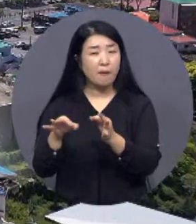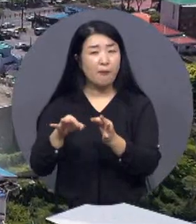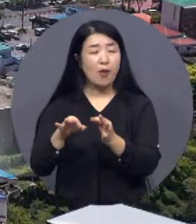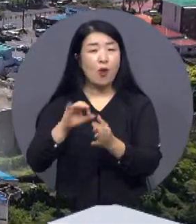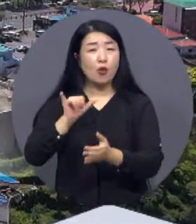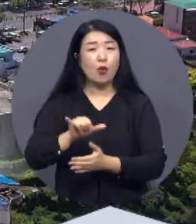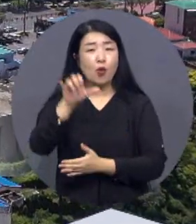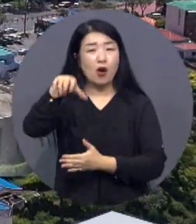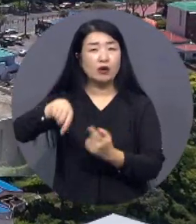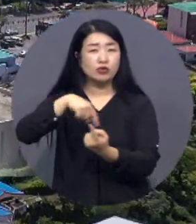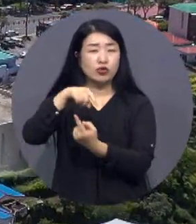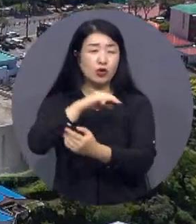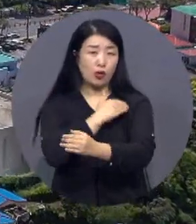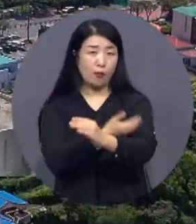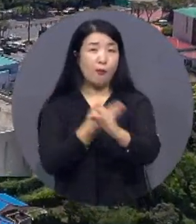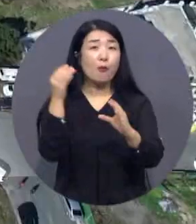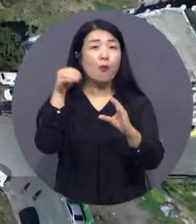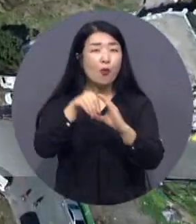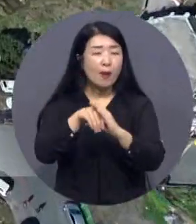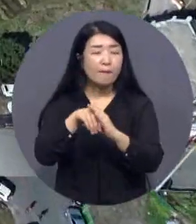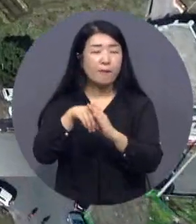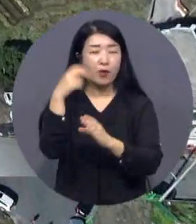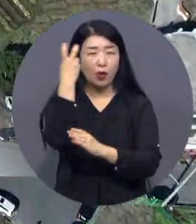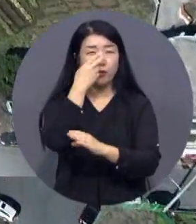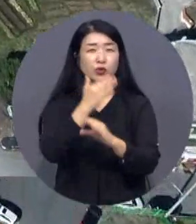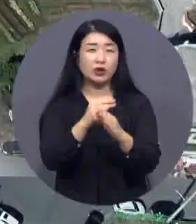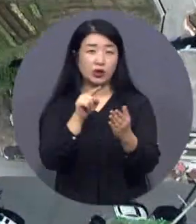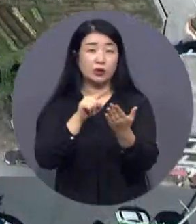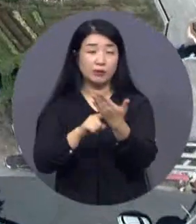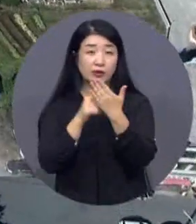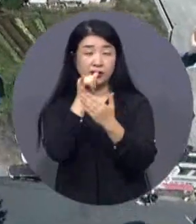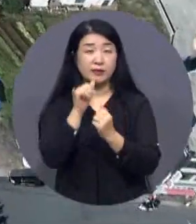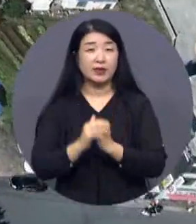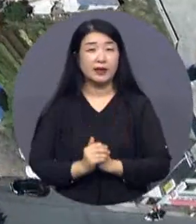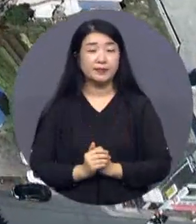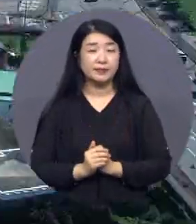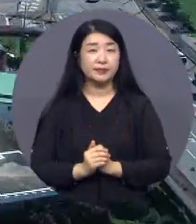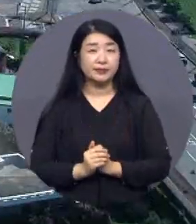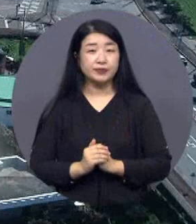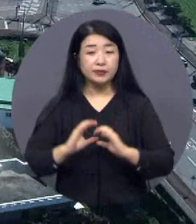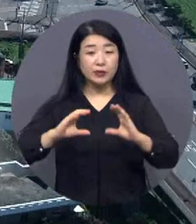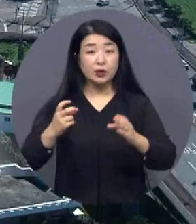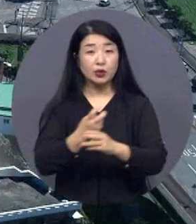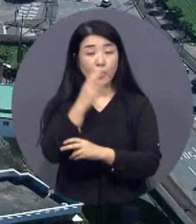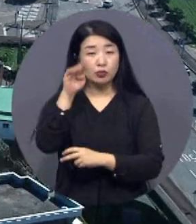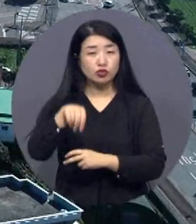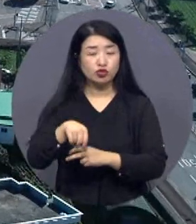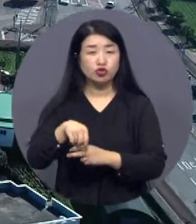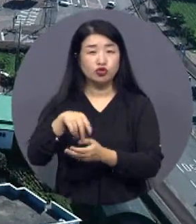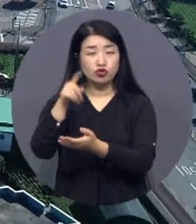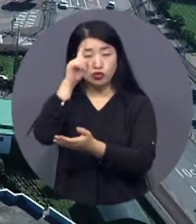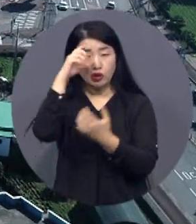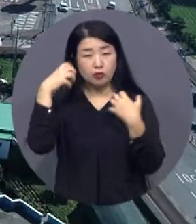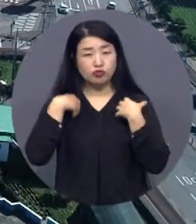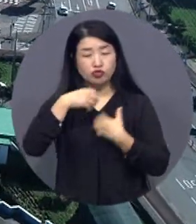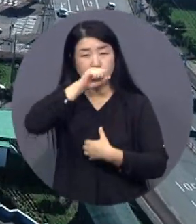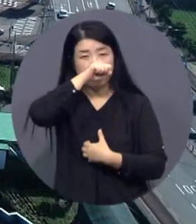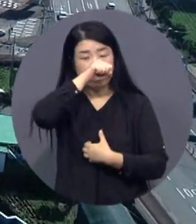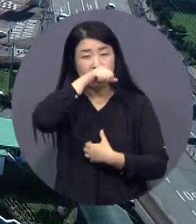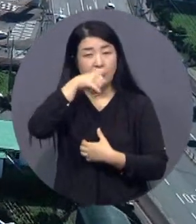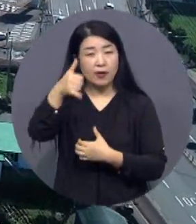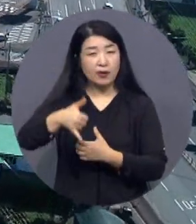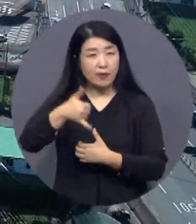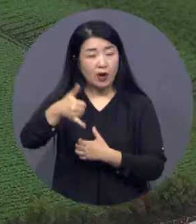운영권 참여 방안을 넣는 방안을 검토 중이라고 밝혔습니다. 국토부는 내년 정부 예산에 제2공항